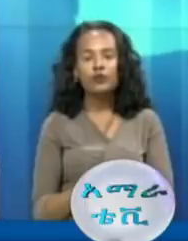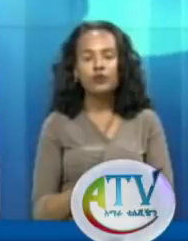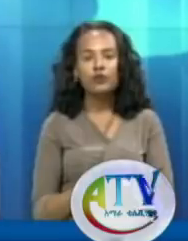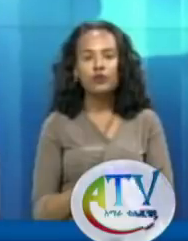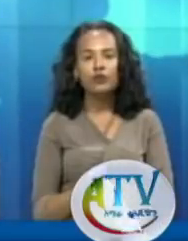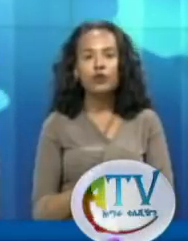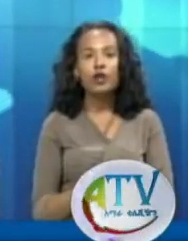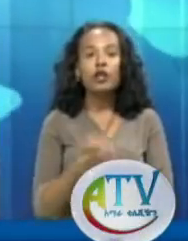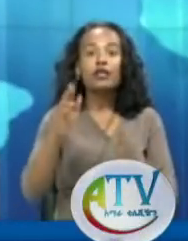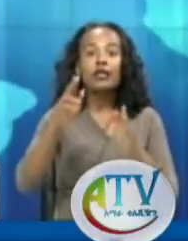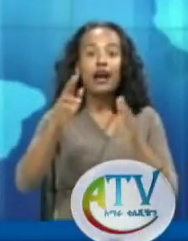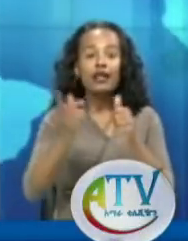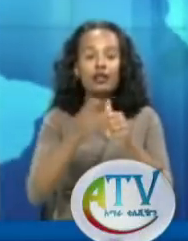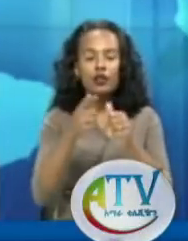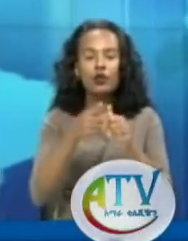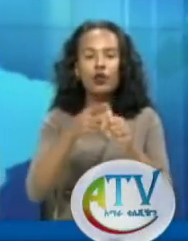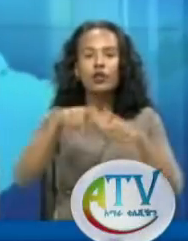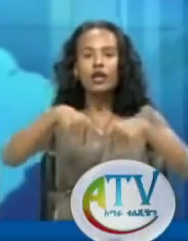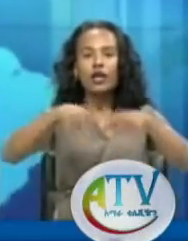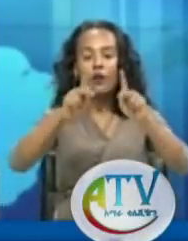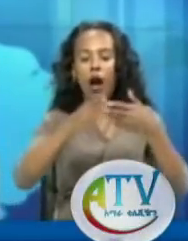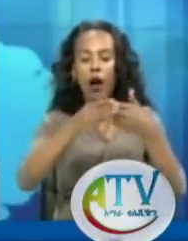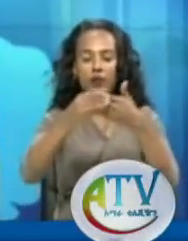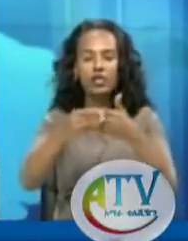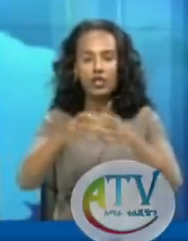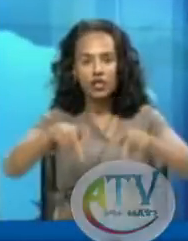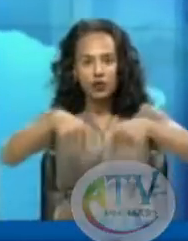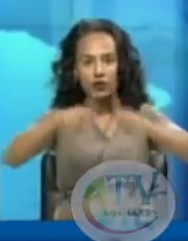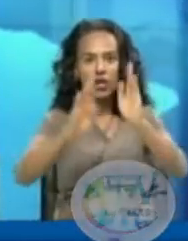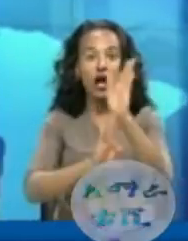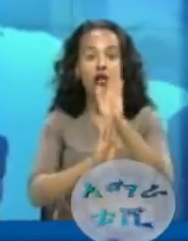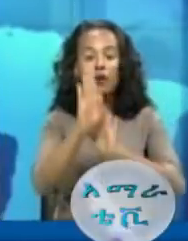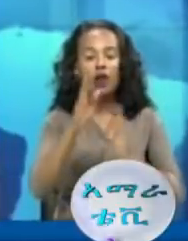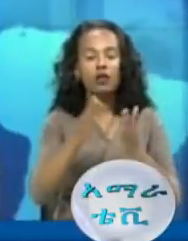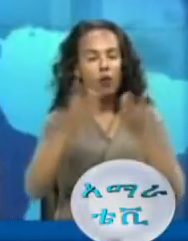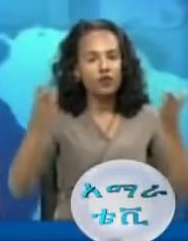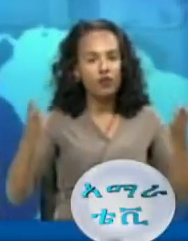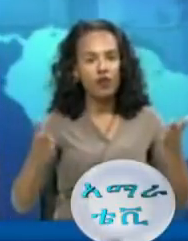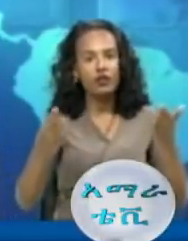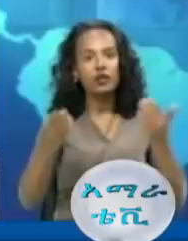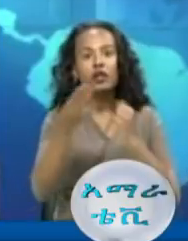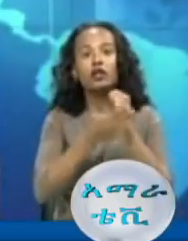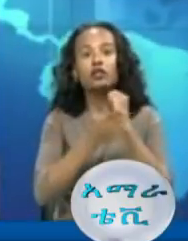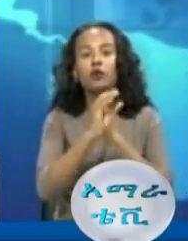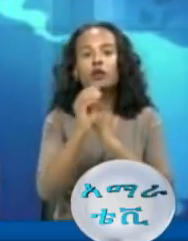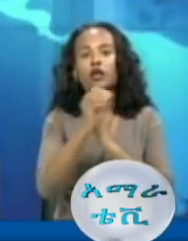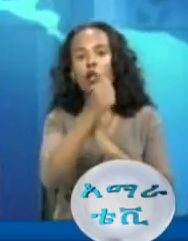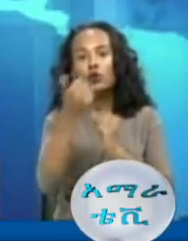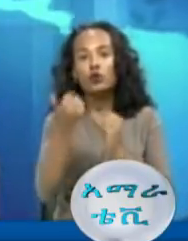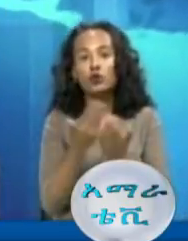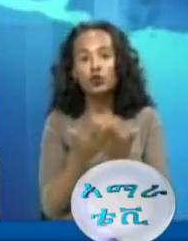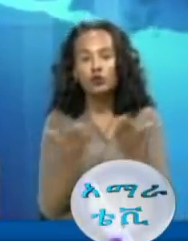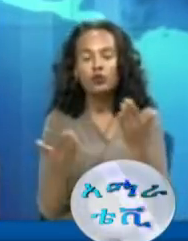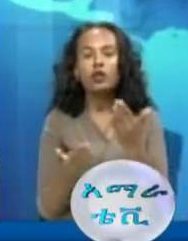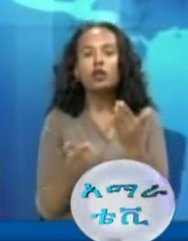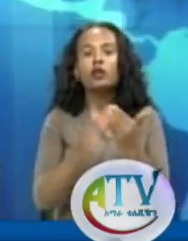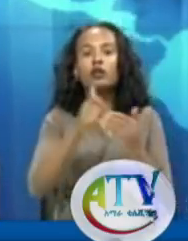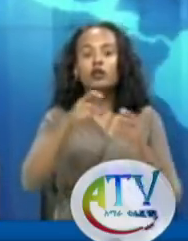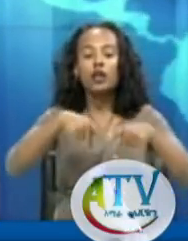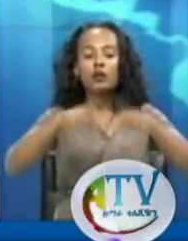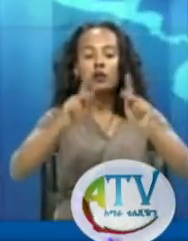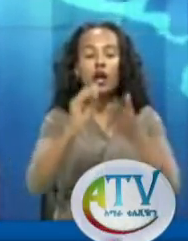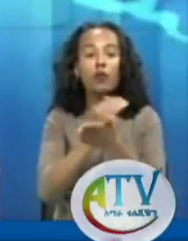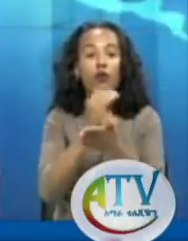እነርሱም የገበያ መር ግብርና ልማት ማስፋፋት፣ የሰብልና የእንስሳትን፣ የግብርና